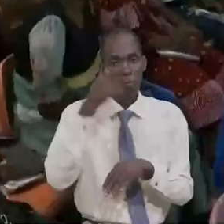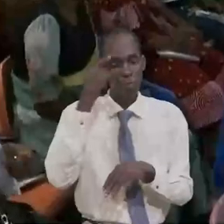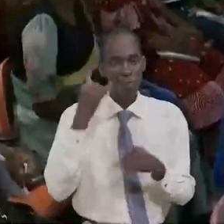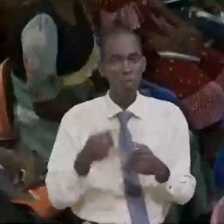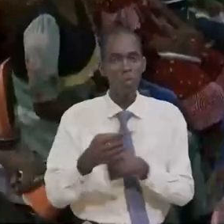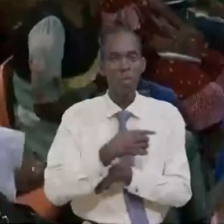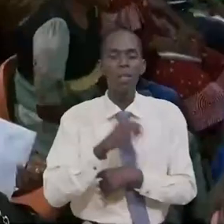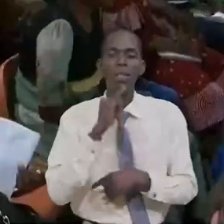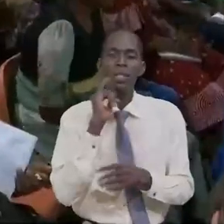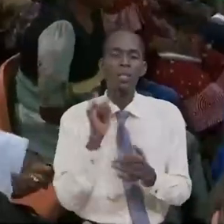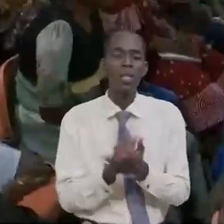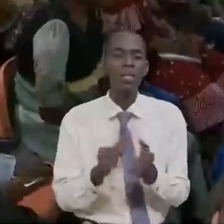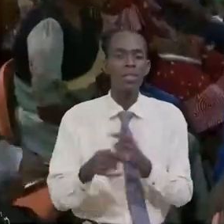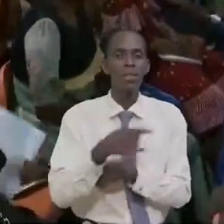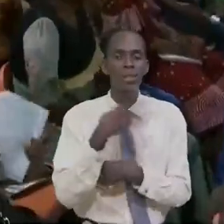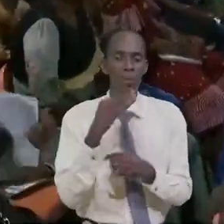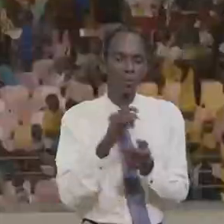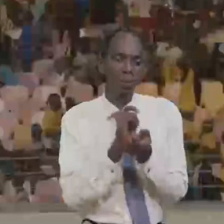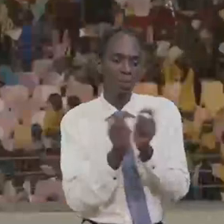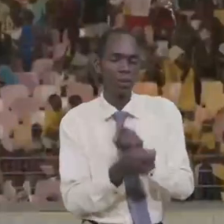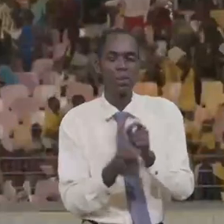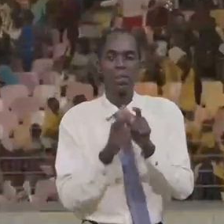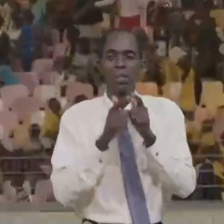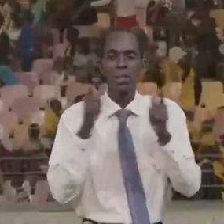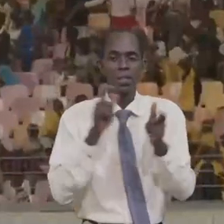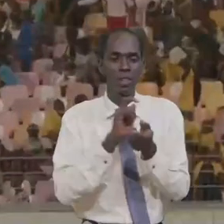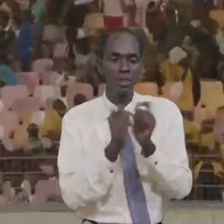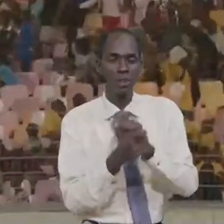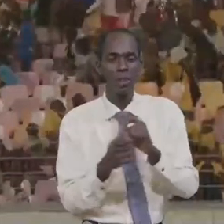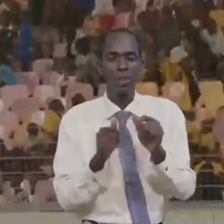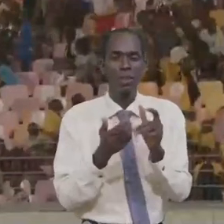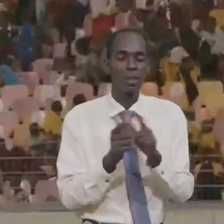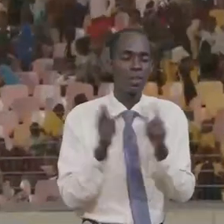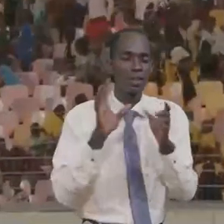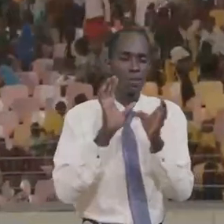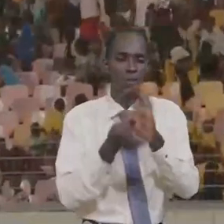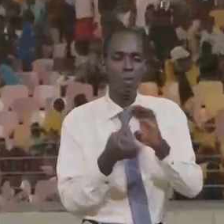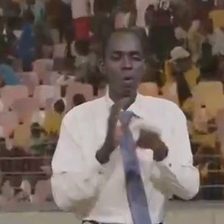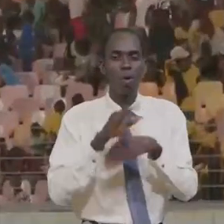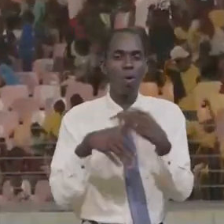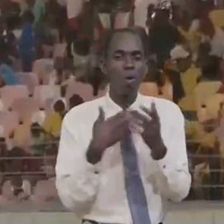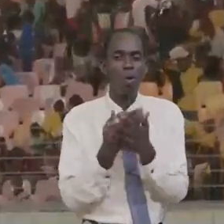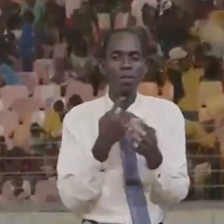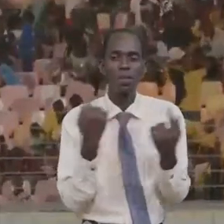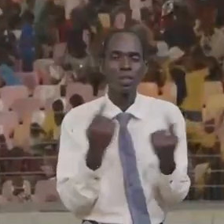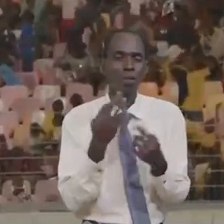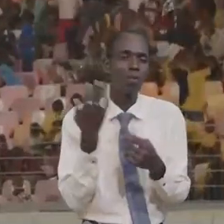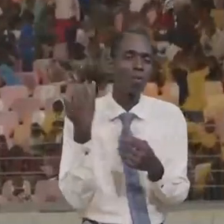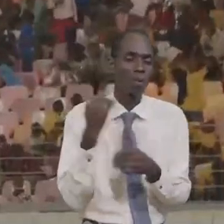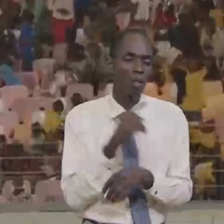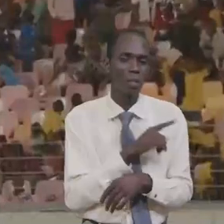un jour de transformation un jour de conversion tous les péchés Dieu va leur pardonner